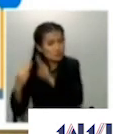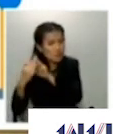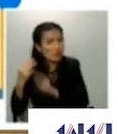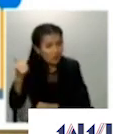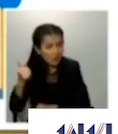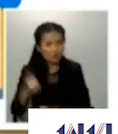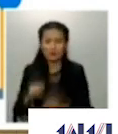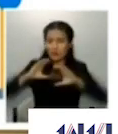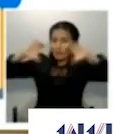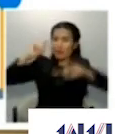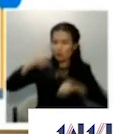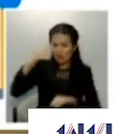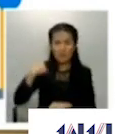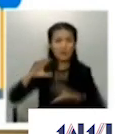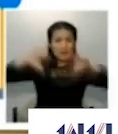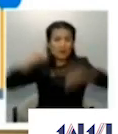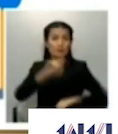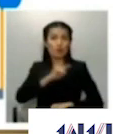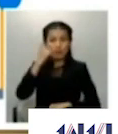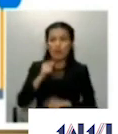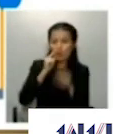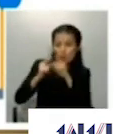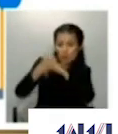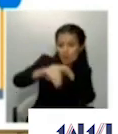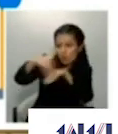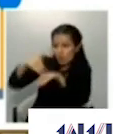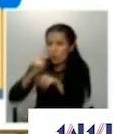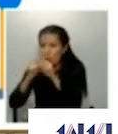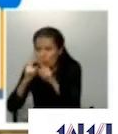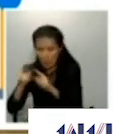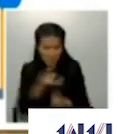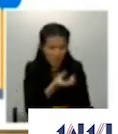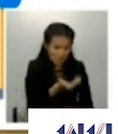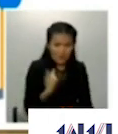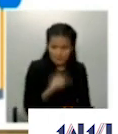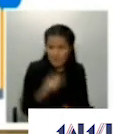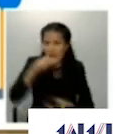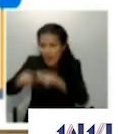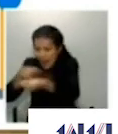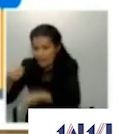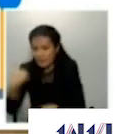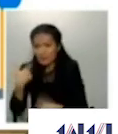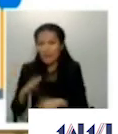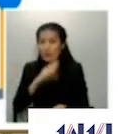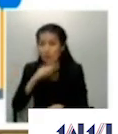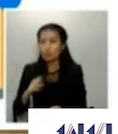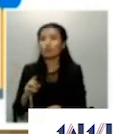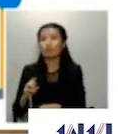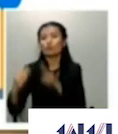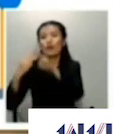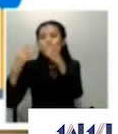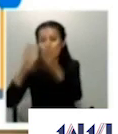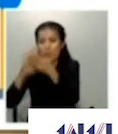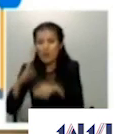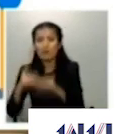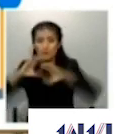การตลาดท่านต้องไปหาตลาดมาก่อนและมาวางแผนให้พี่น้องเกษตรกร ปลูกข้าวชนิดไหนพื้นที่ไหน